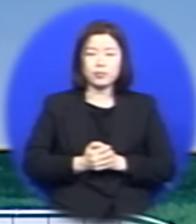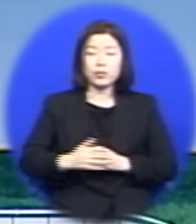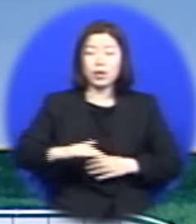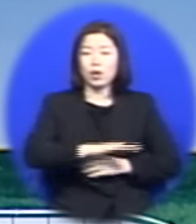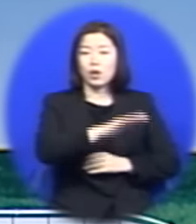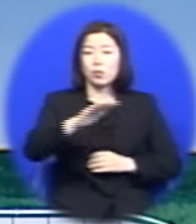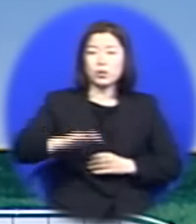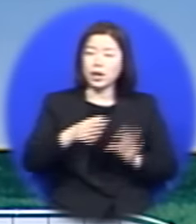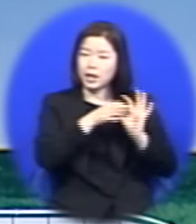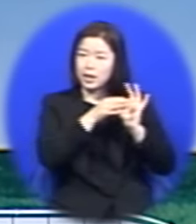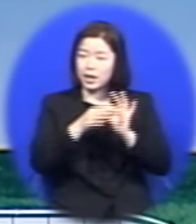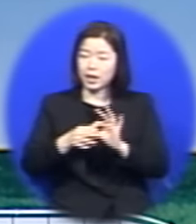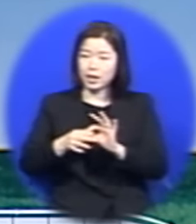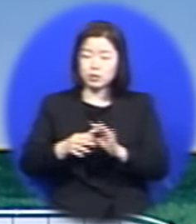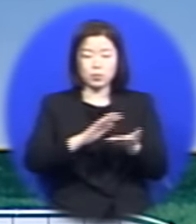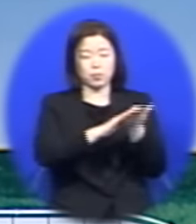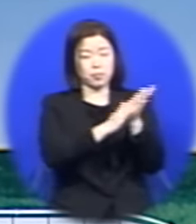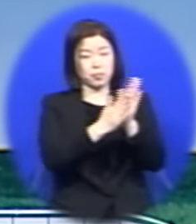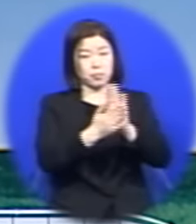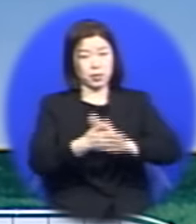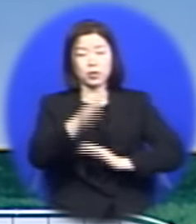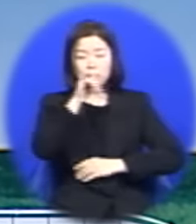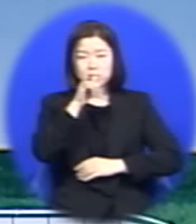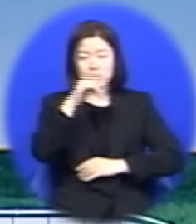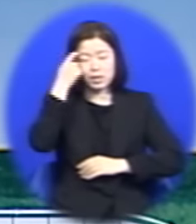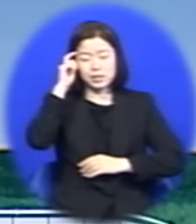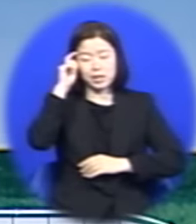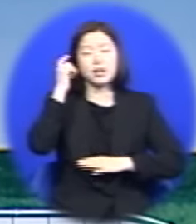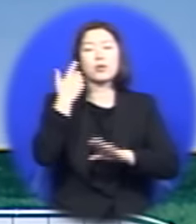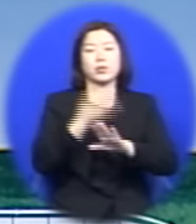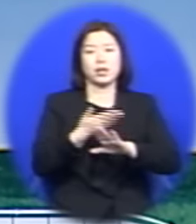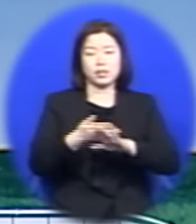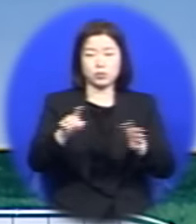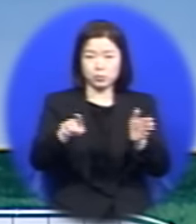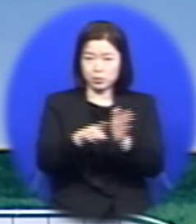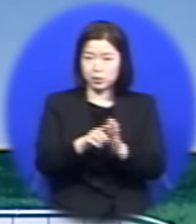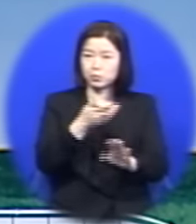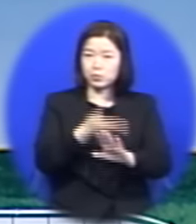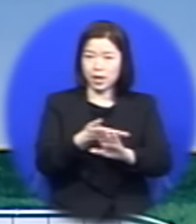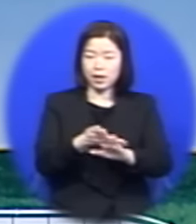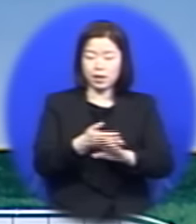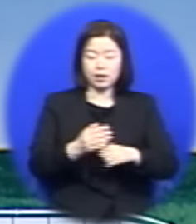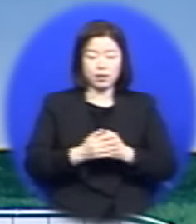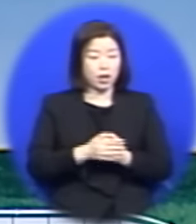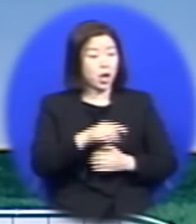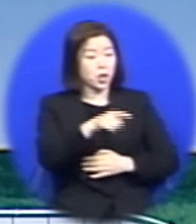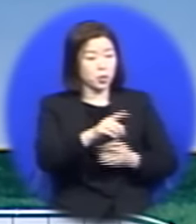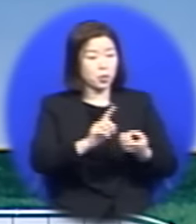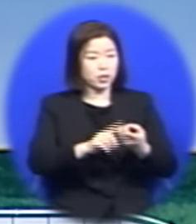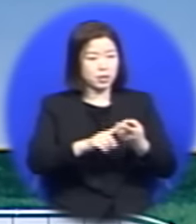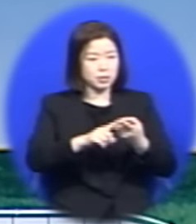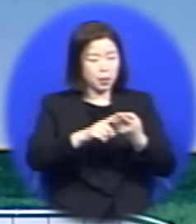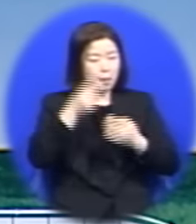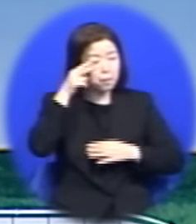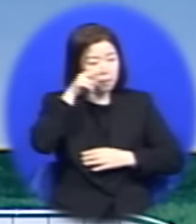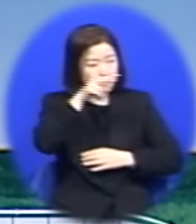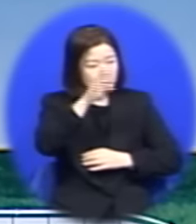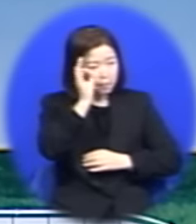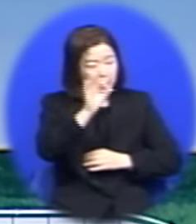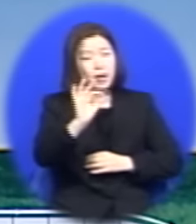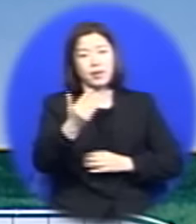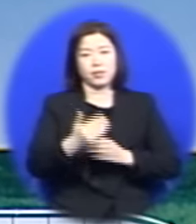우리가 계속 변합니다. 생각도 달라지고 믿음도 달라집니다. 그 점을 내다볼 줄 알아야 된다는